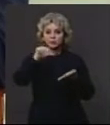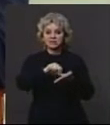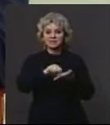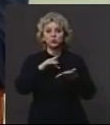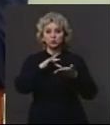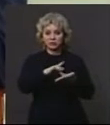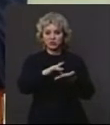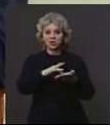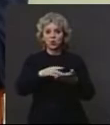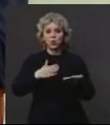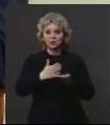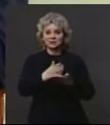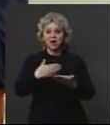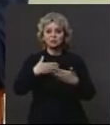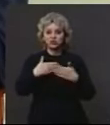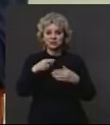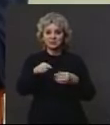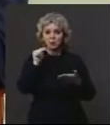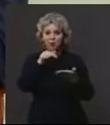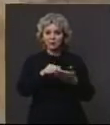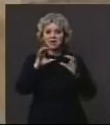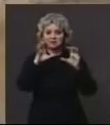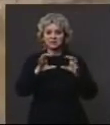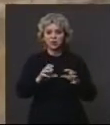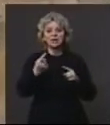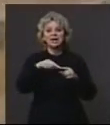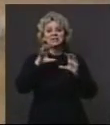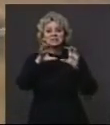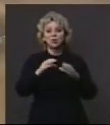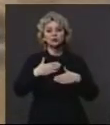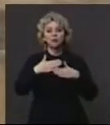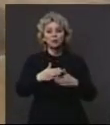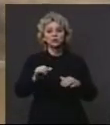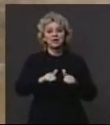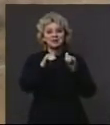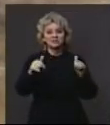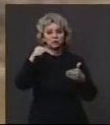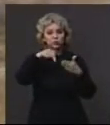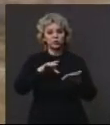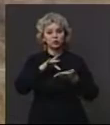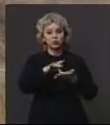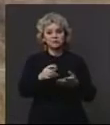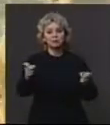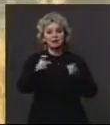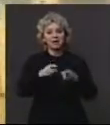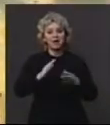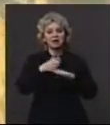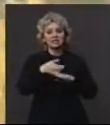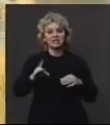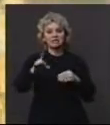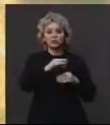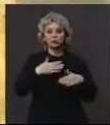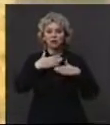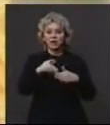представители туристической отрасли, общественности, попали в закон. Этот закон поможет развивать внутренний туризм, привлекая гостей в